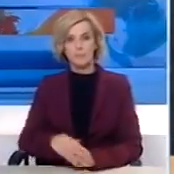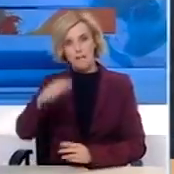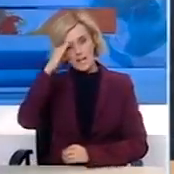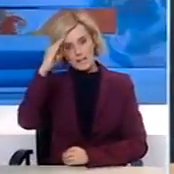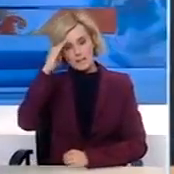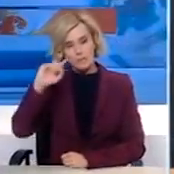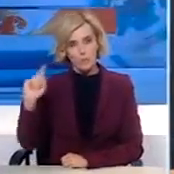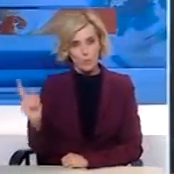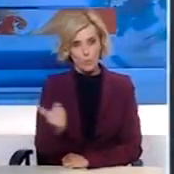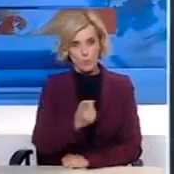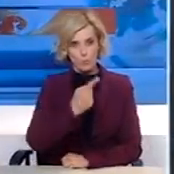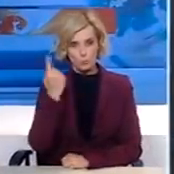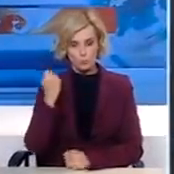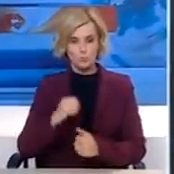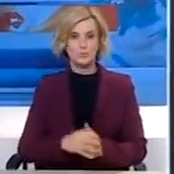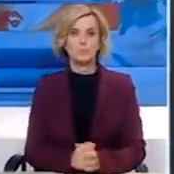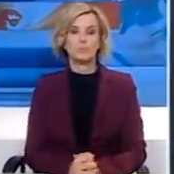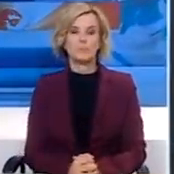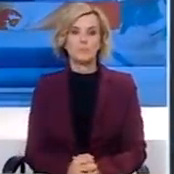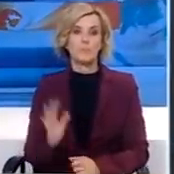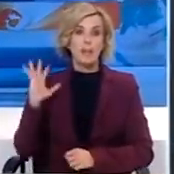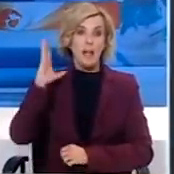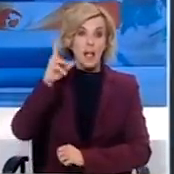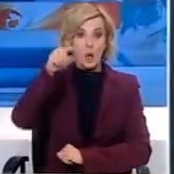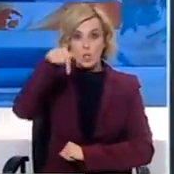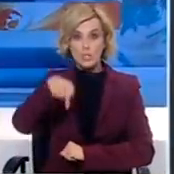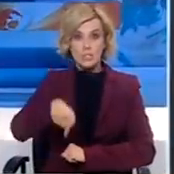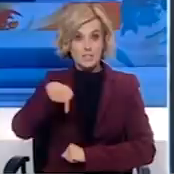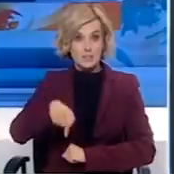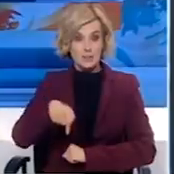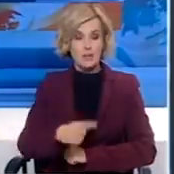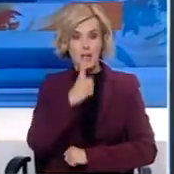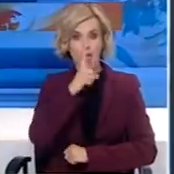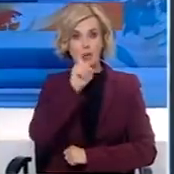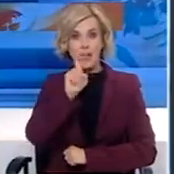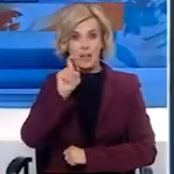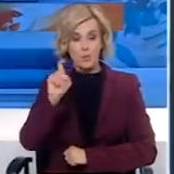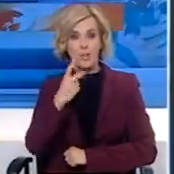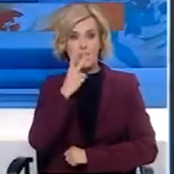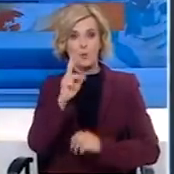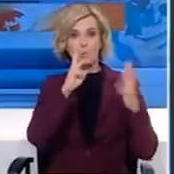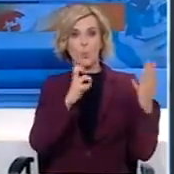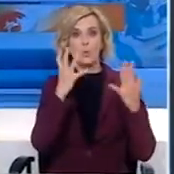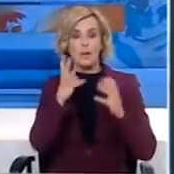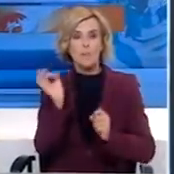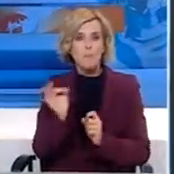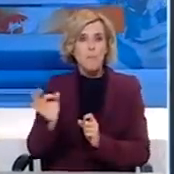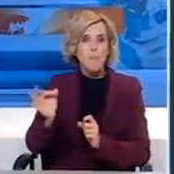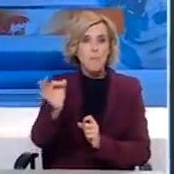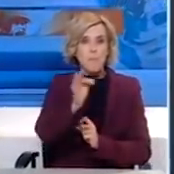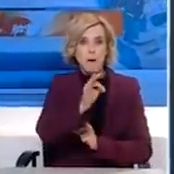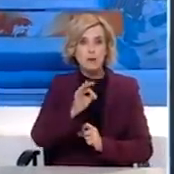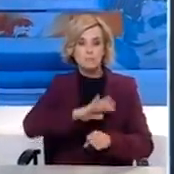Καλησπέρα σε όλους. Έως σήμερα, περισσότερα από 1.289.000 κρούσματα του